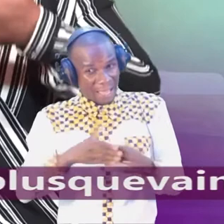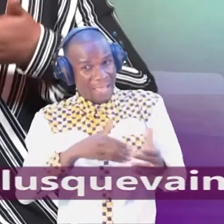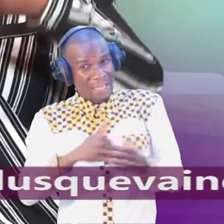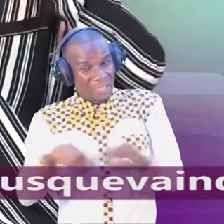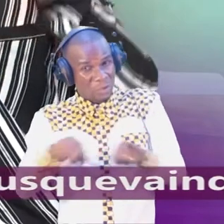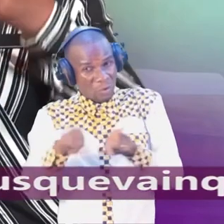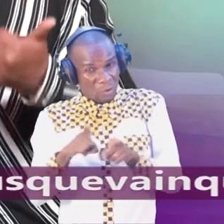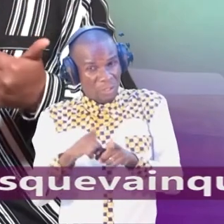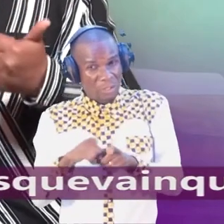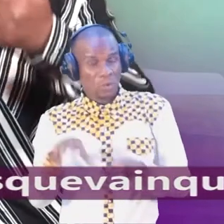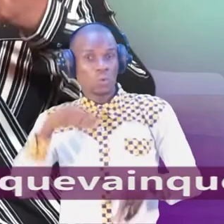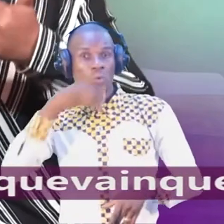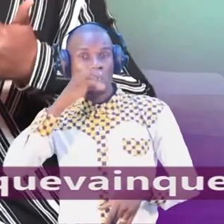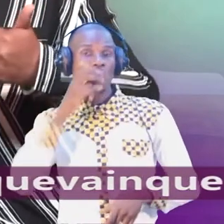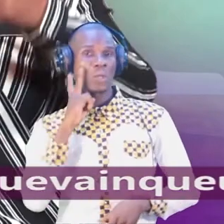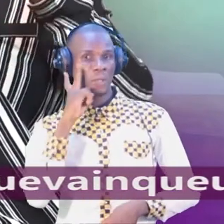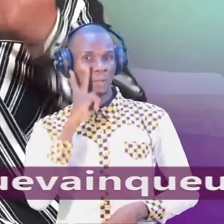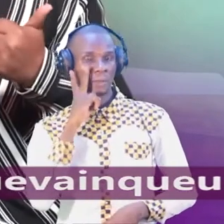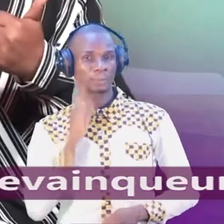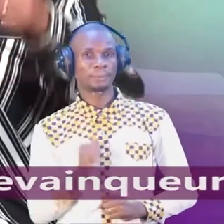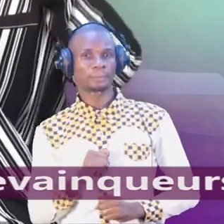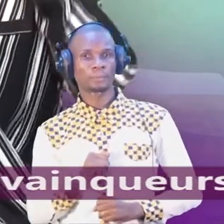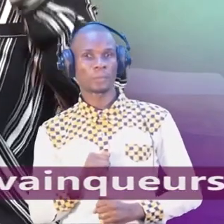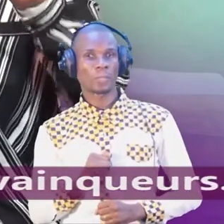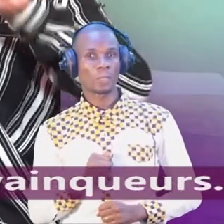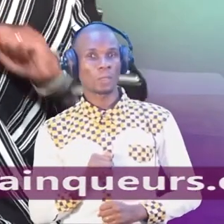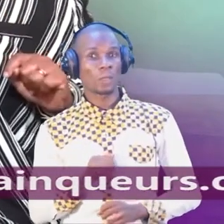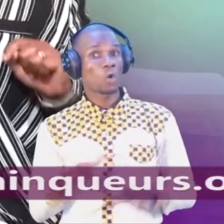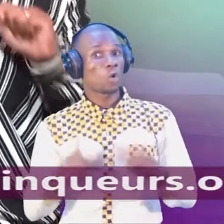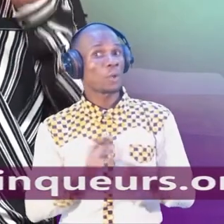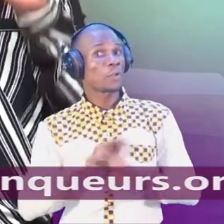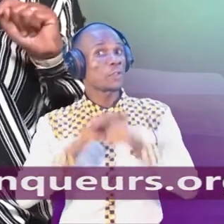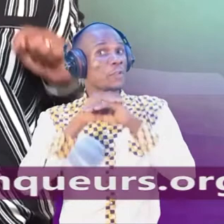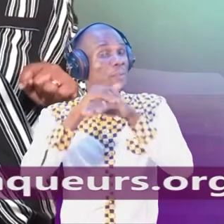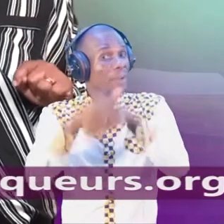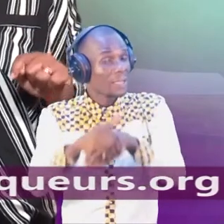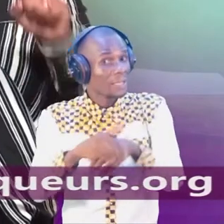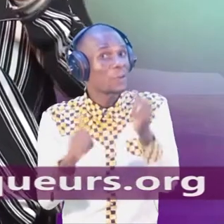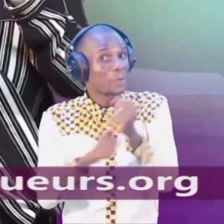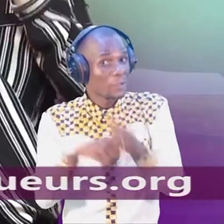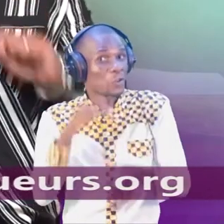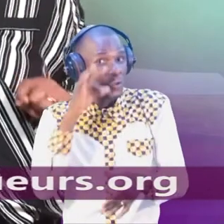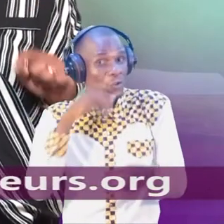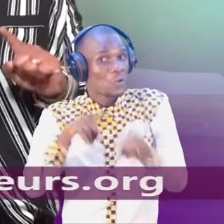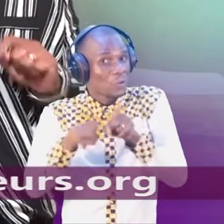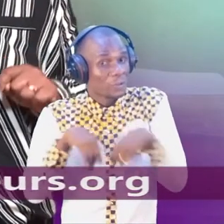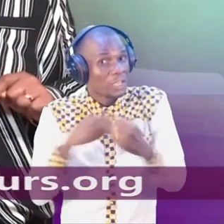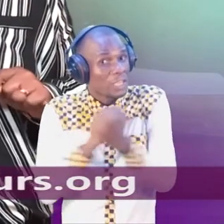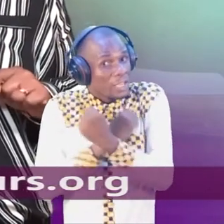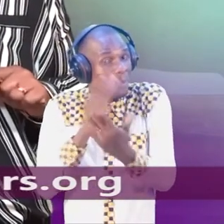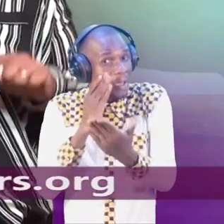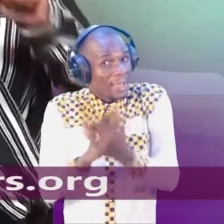lazima kuamua kwa njia ya pekee kwamba nimechagua kwamba siwezi kuvuta sigara